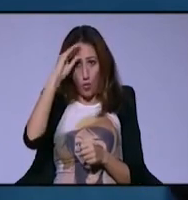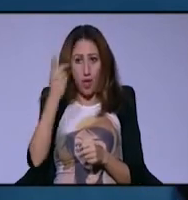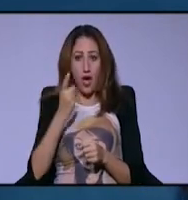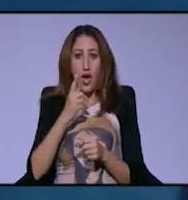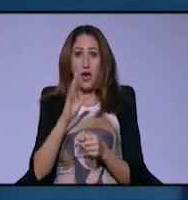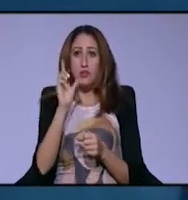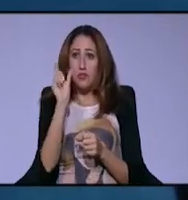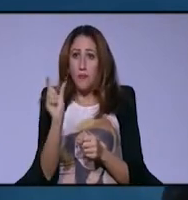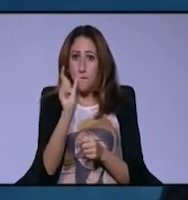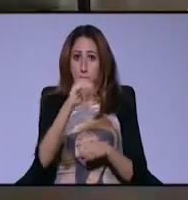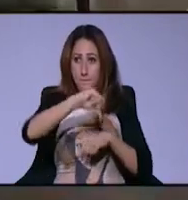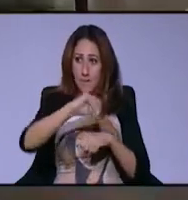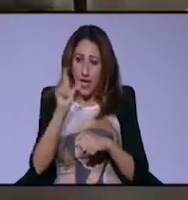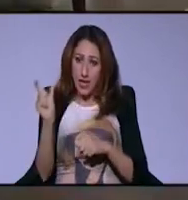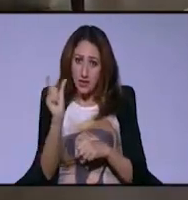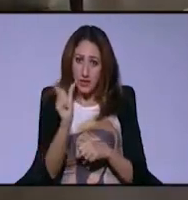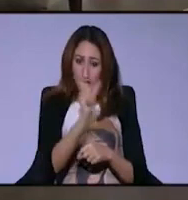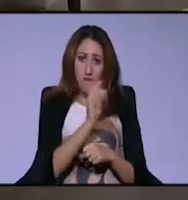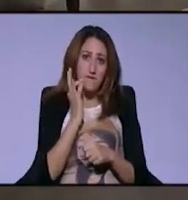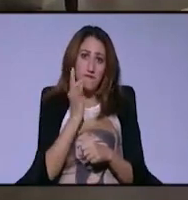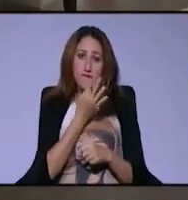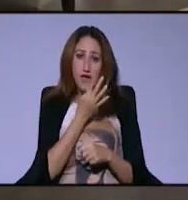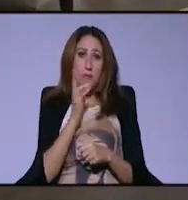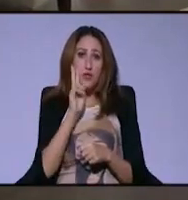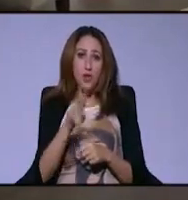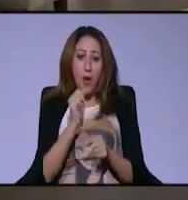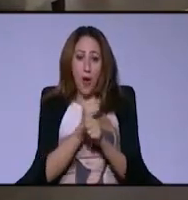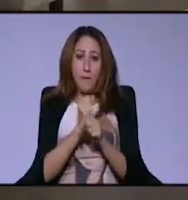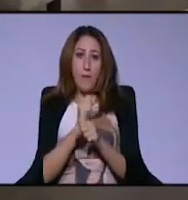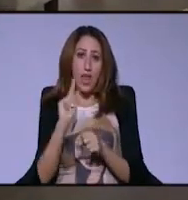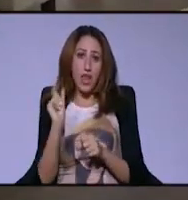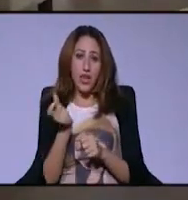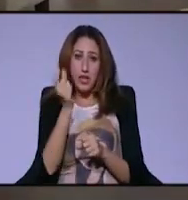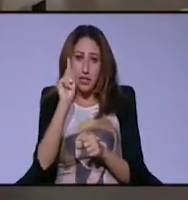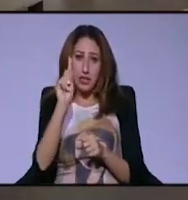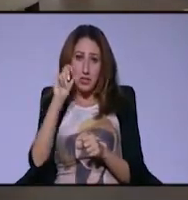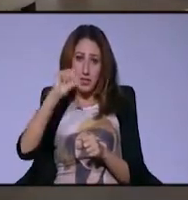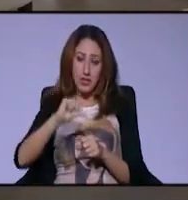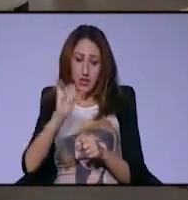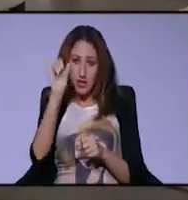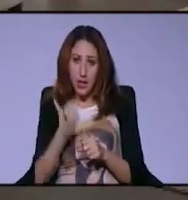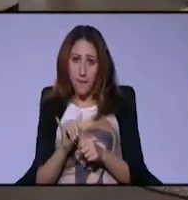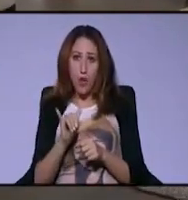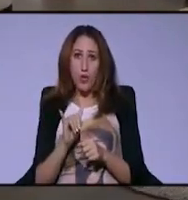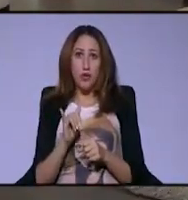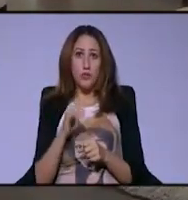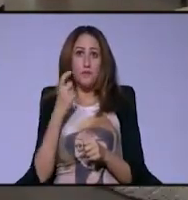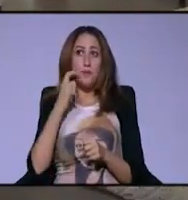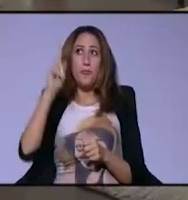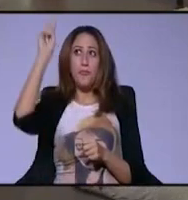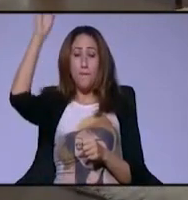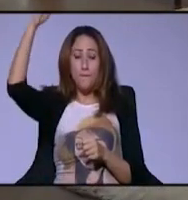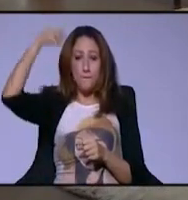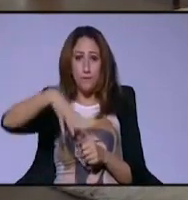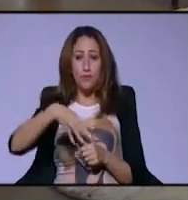يعني كل بقعة من البقاع اللي موجودة في الفيلم شهدت حدث نبوي، شهدت تأييد إلهي، شهدت تجلي إلهي